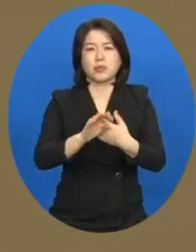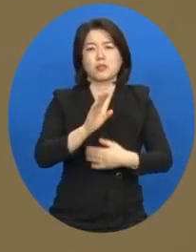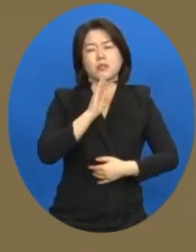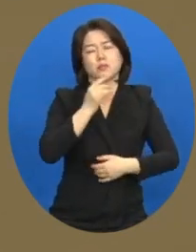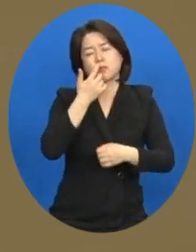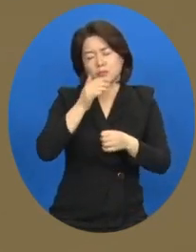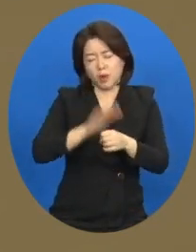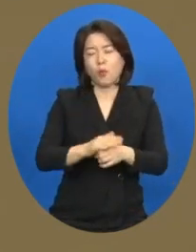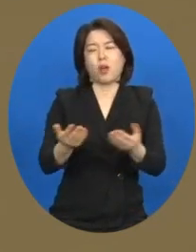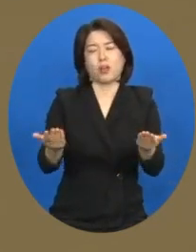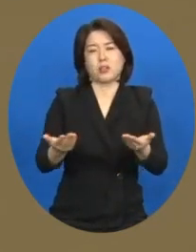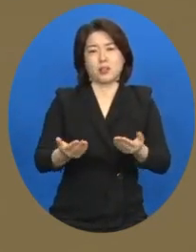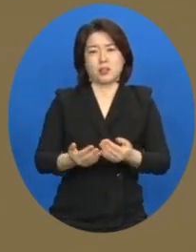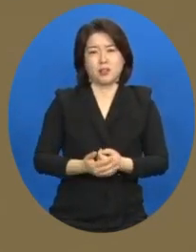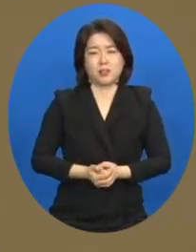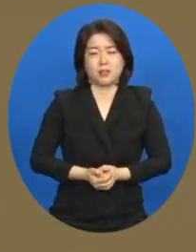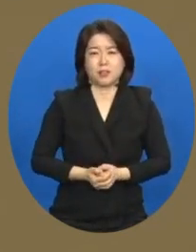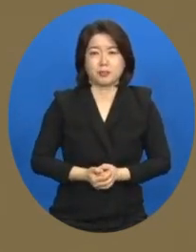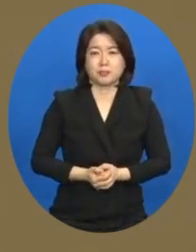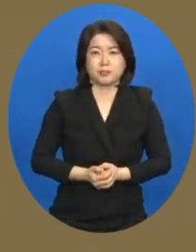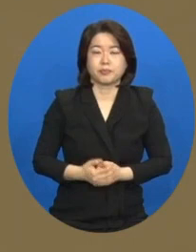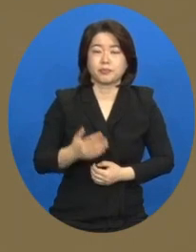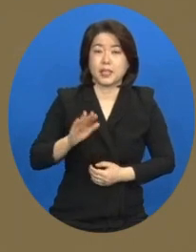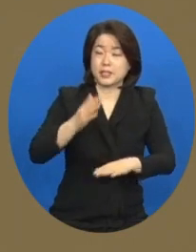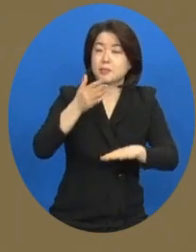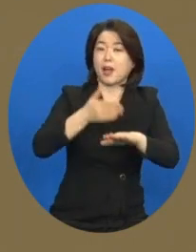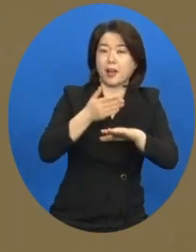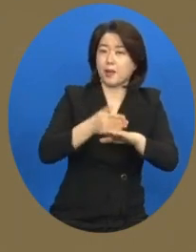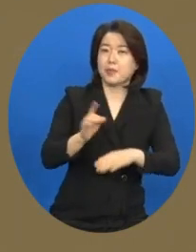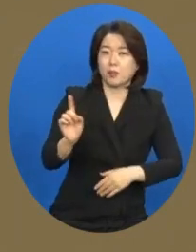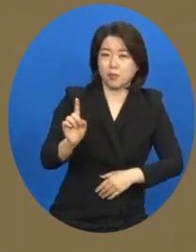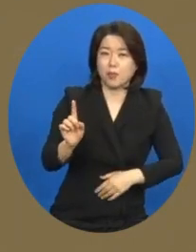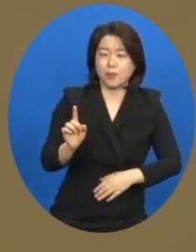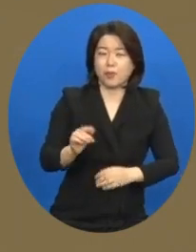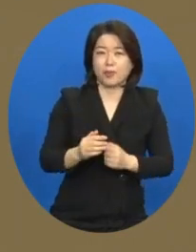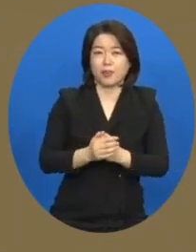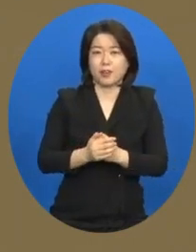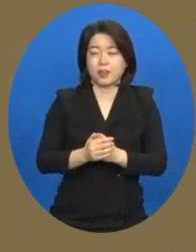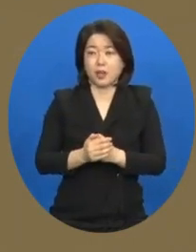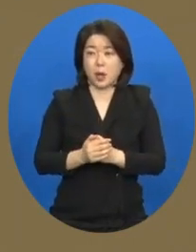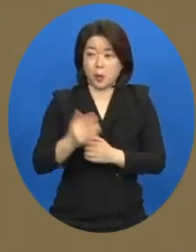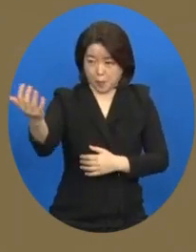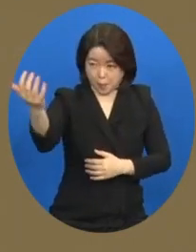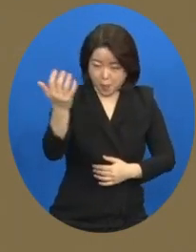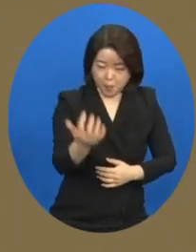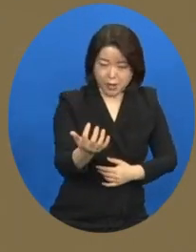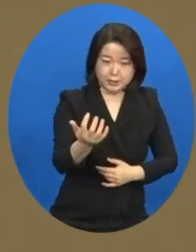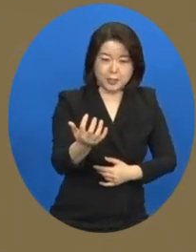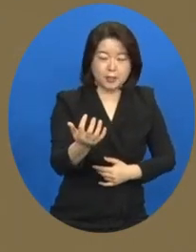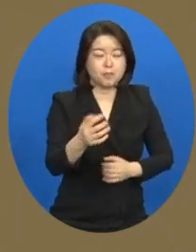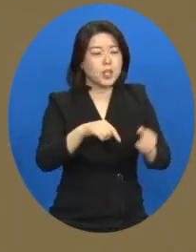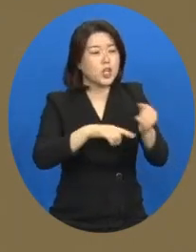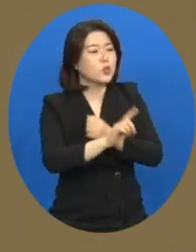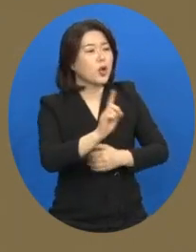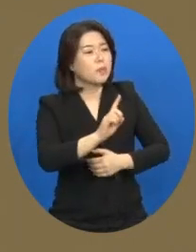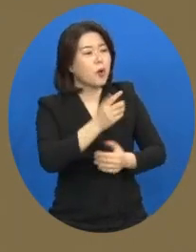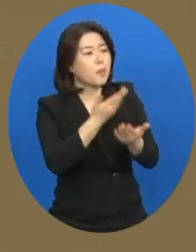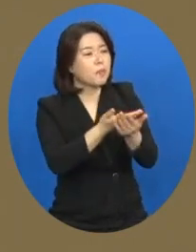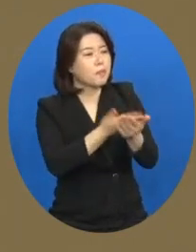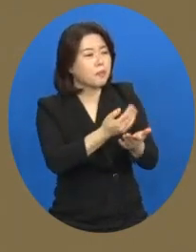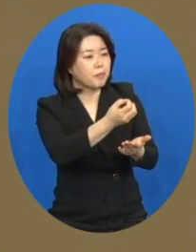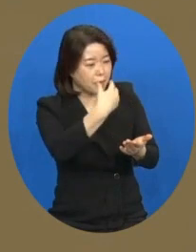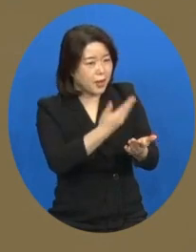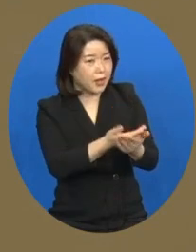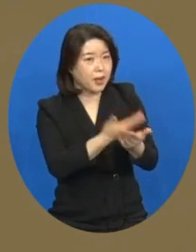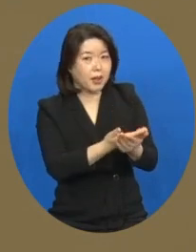어디 있겠어요. 그래도 감사한 것은 찾아가서 이유를 말해달라.